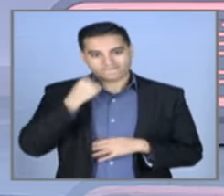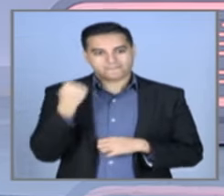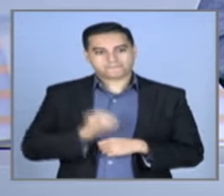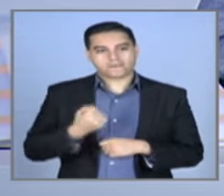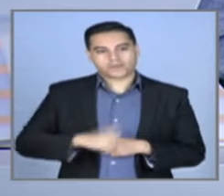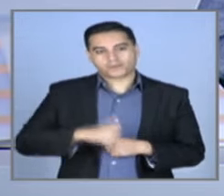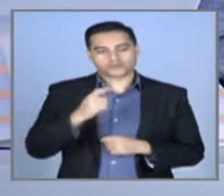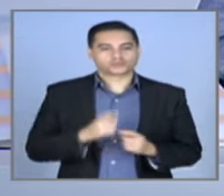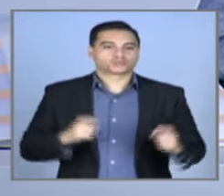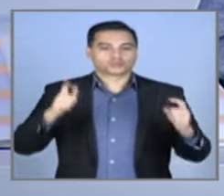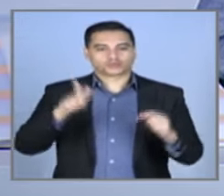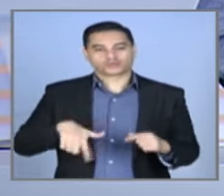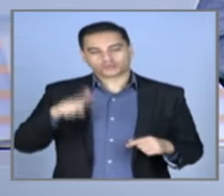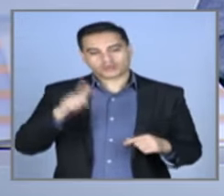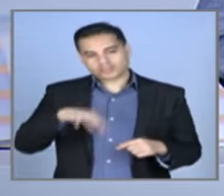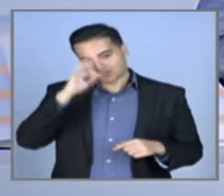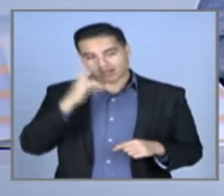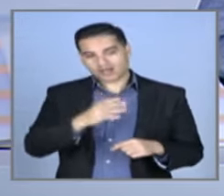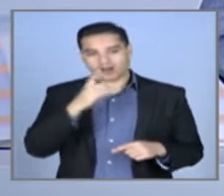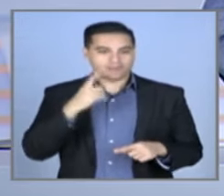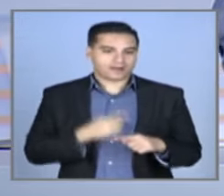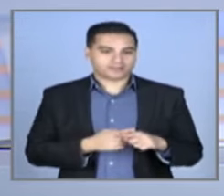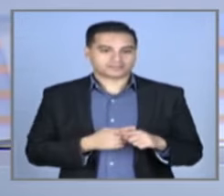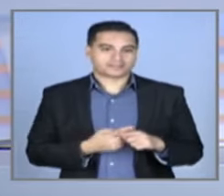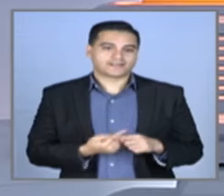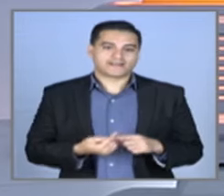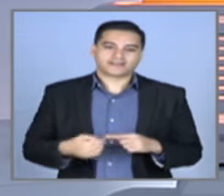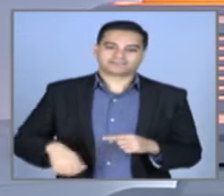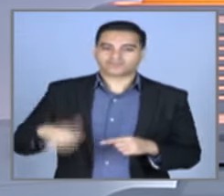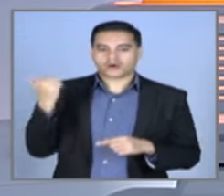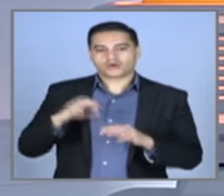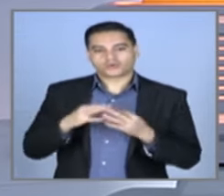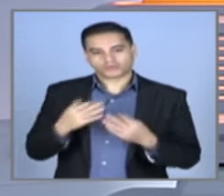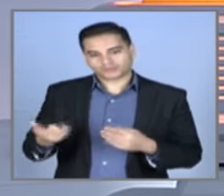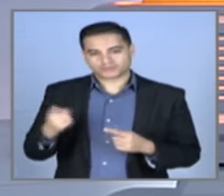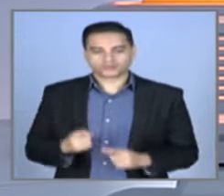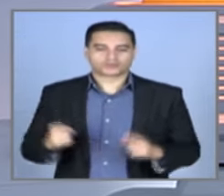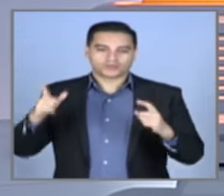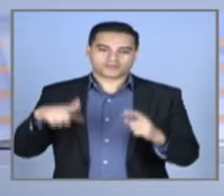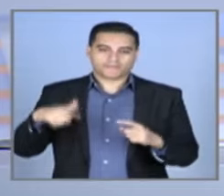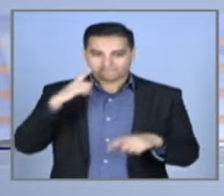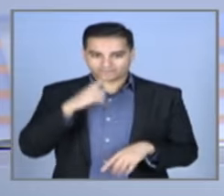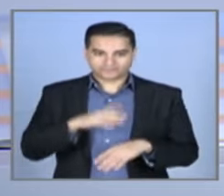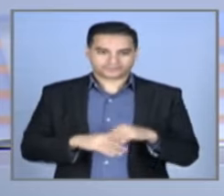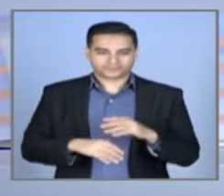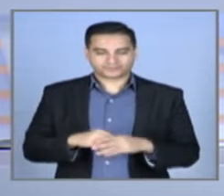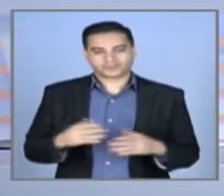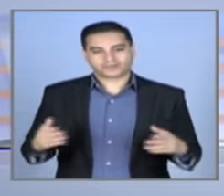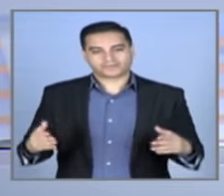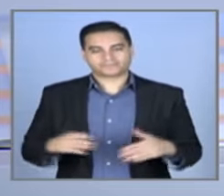مبروك التأهل لدور ال 16، لو جاوبت غلط عائلة جاد إلى دور ال 16 من غير ما